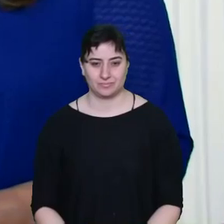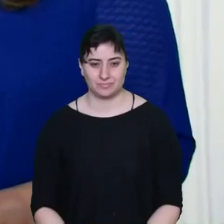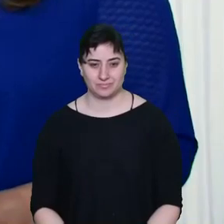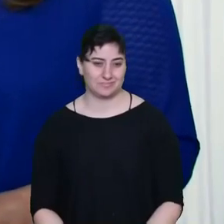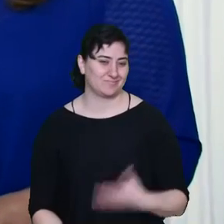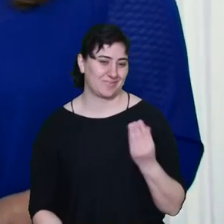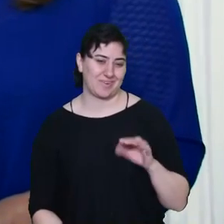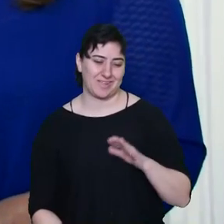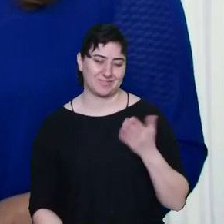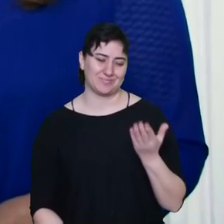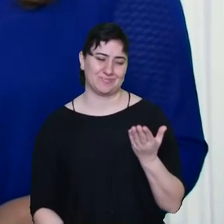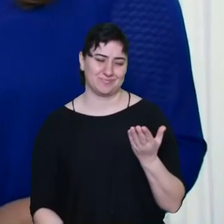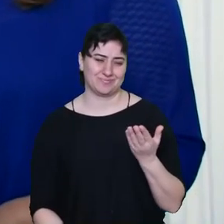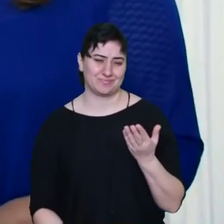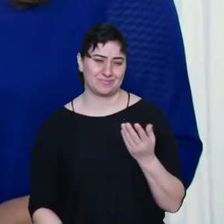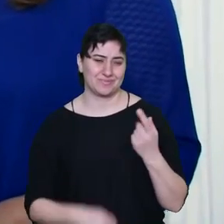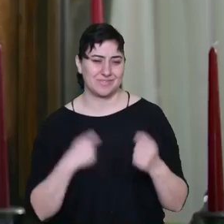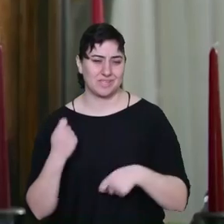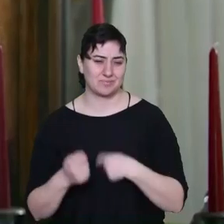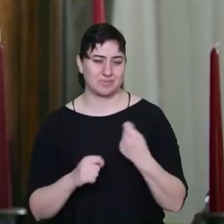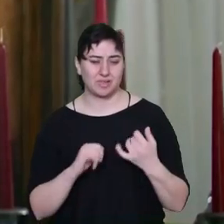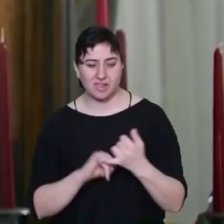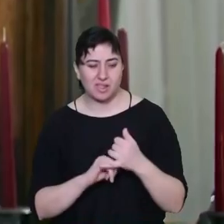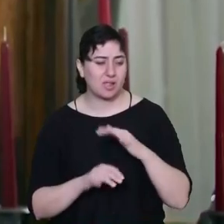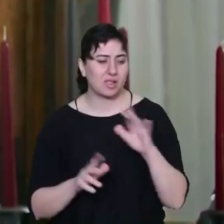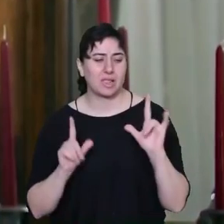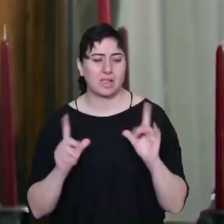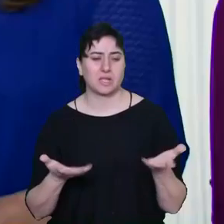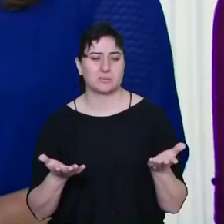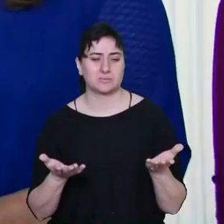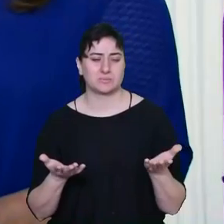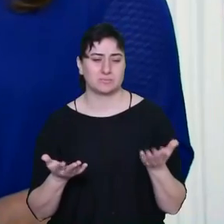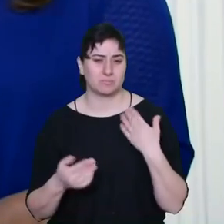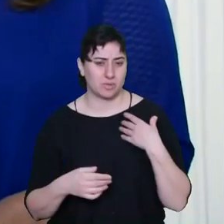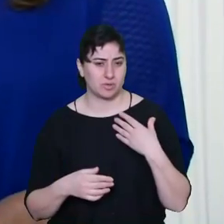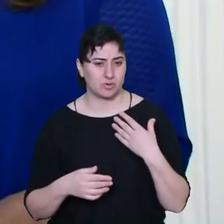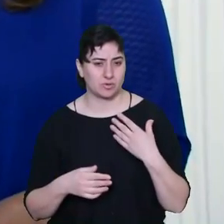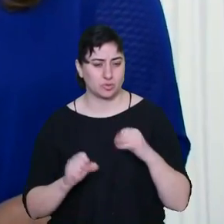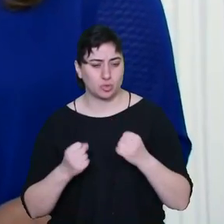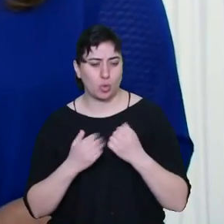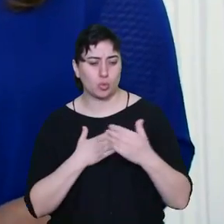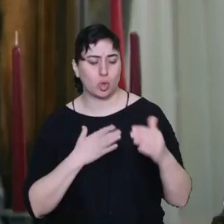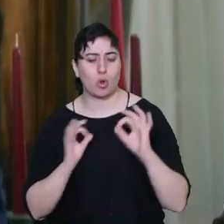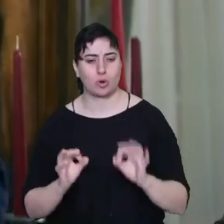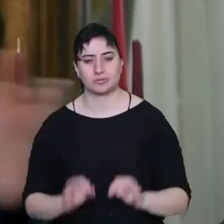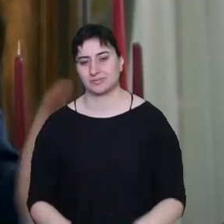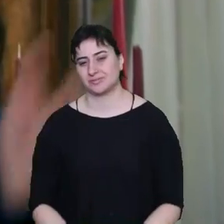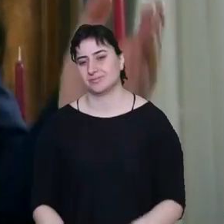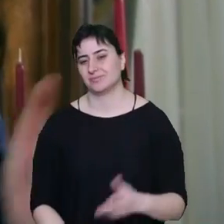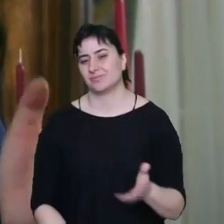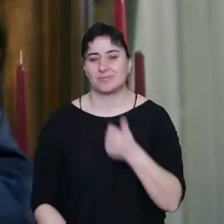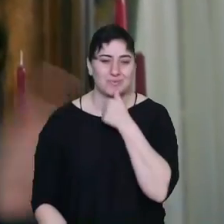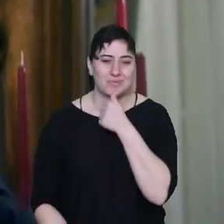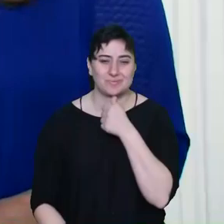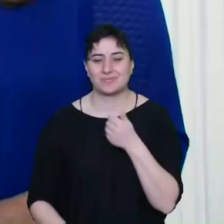Ya evladım ya, niye böyle saçma sapan iddialara giriyorsunuz ya? Az daha kendinden soğutacaktın beni ya. Ya babacığım ne